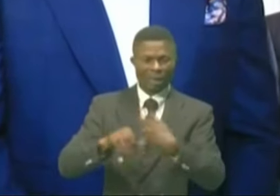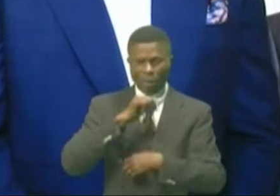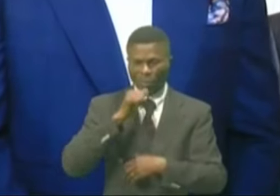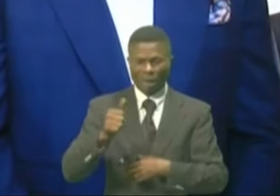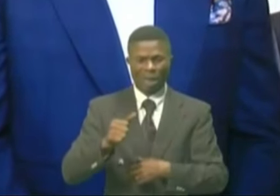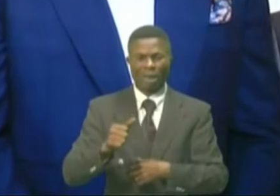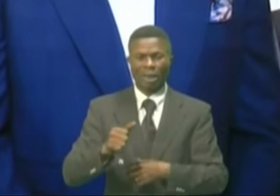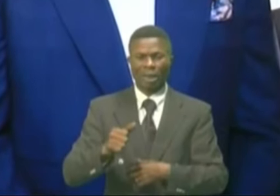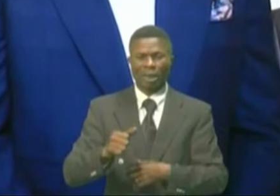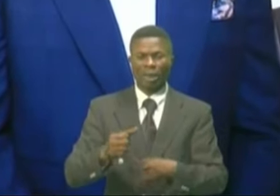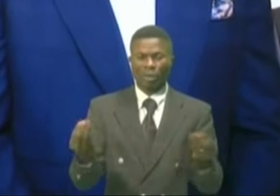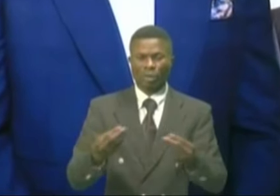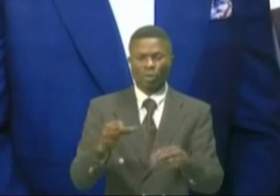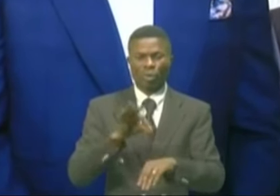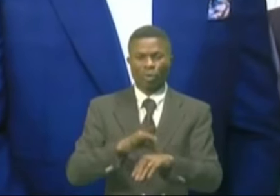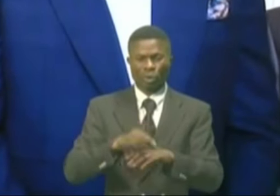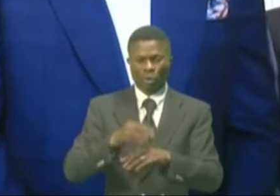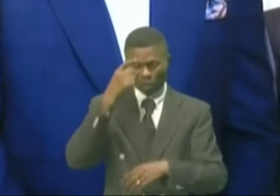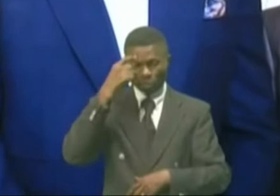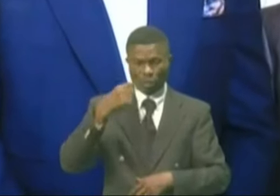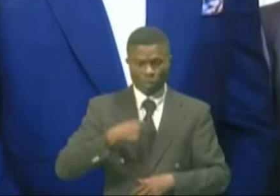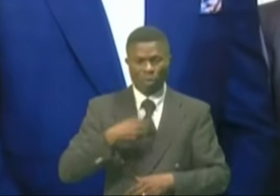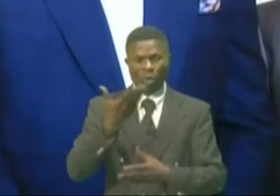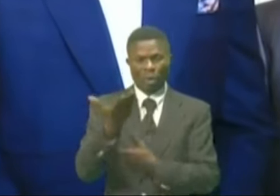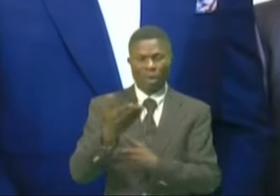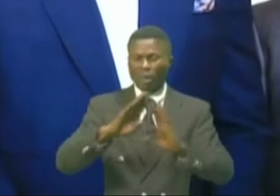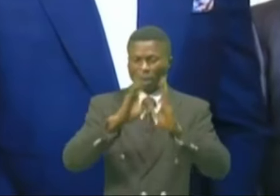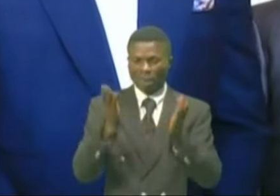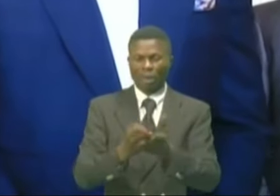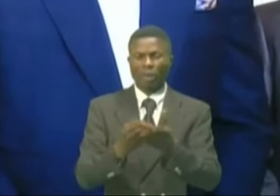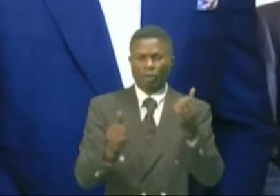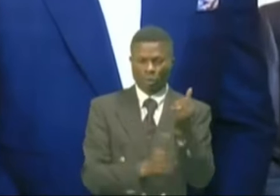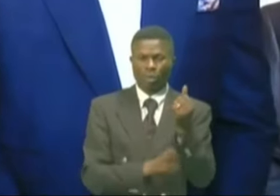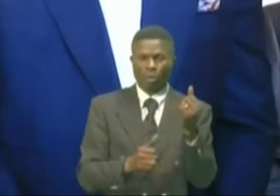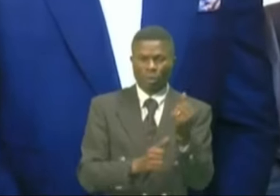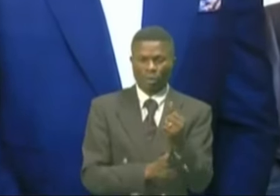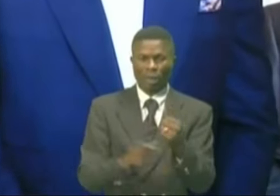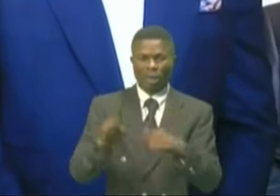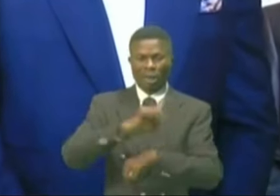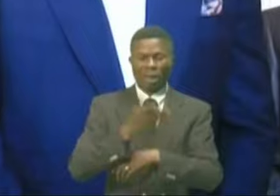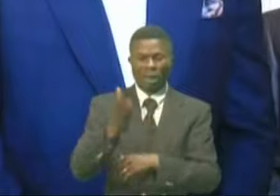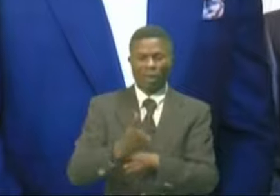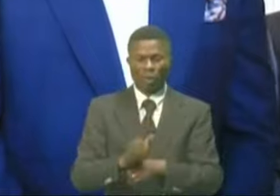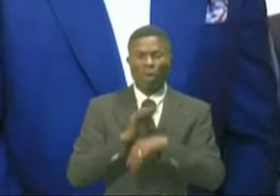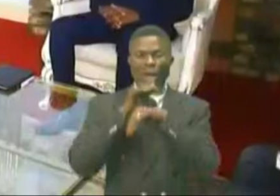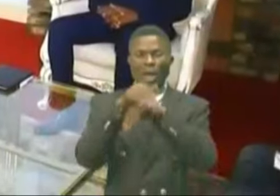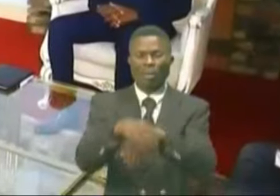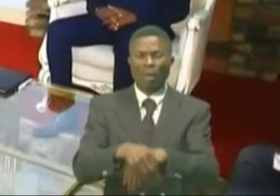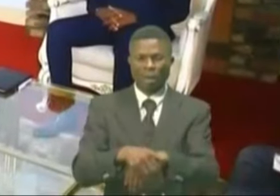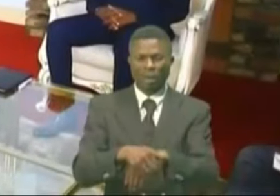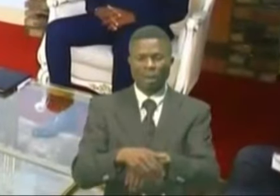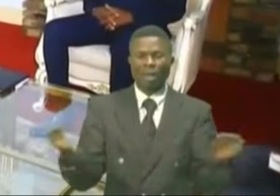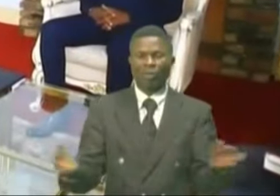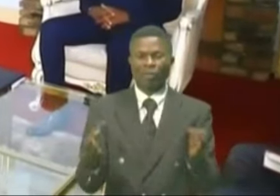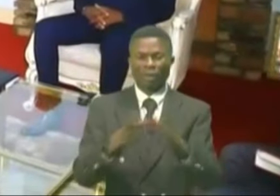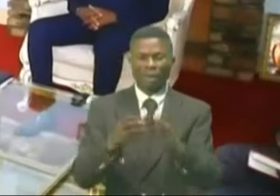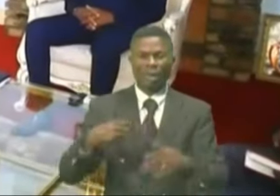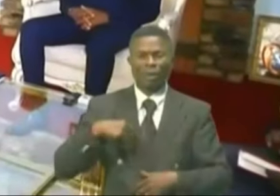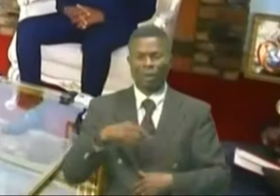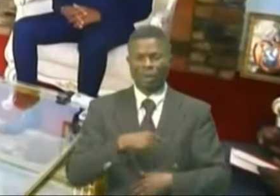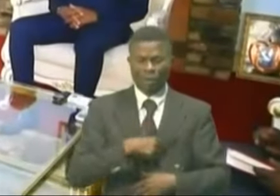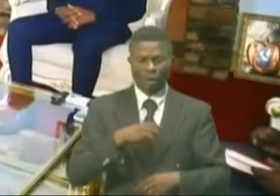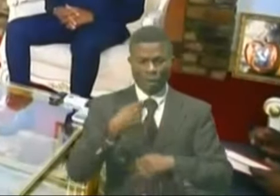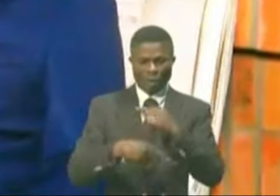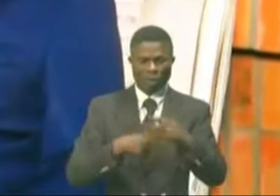ici l'opportunité pour moi d'inviter tout le monde ce jour-là à venir célébrer avec nous. Je commence